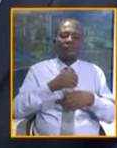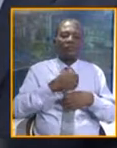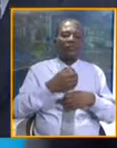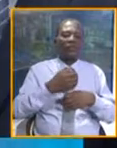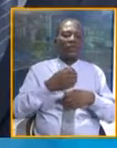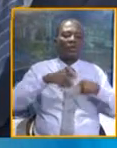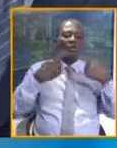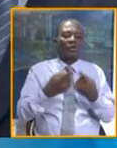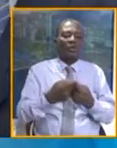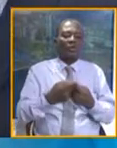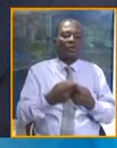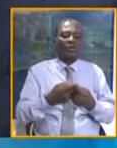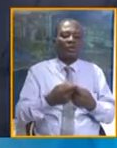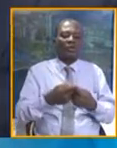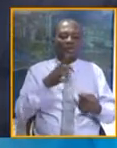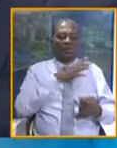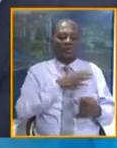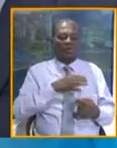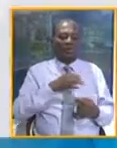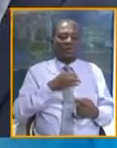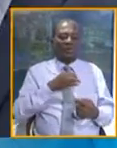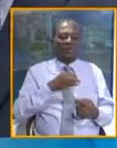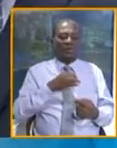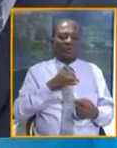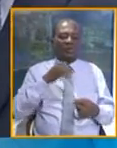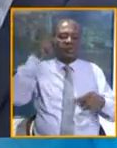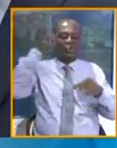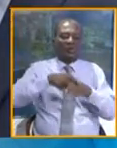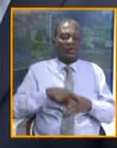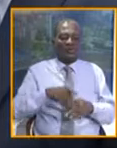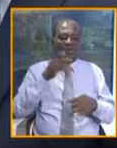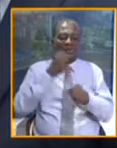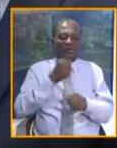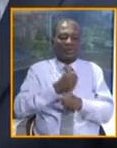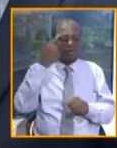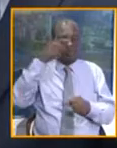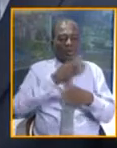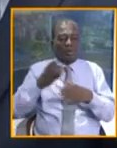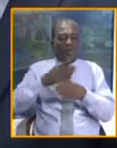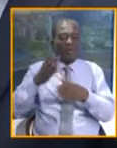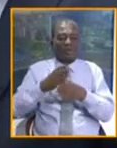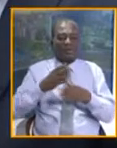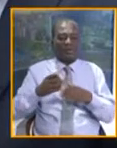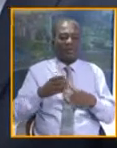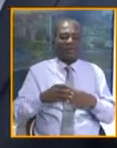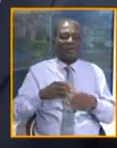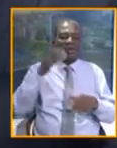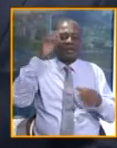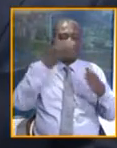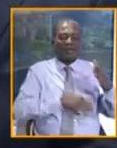pour partager les bénéfices du pétrole que la Petrossi gère. Donc c'est la structure